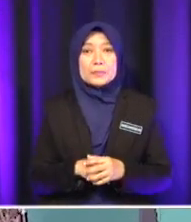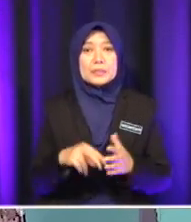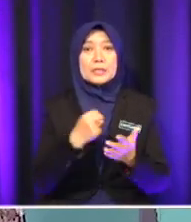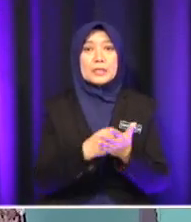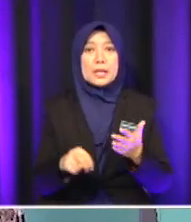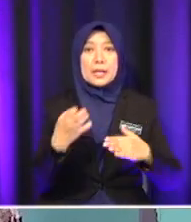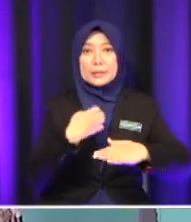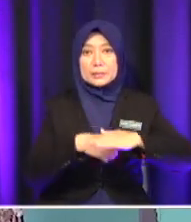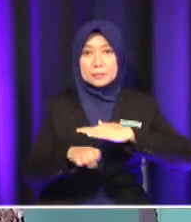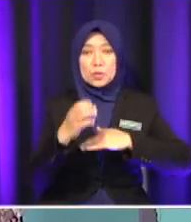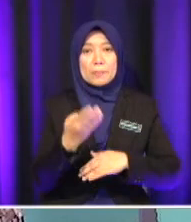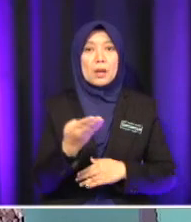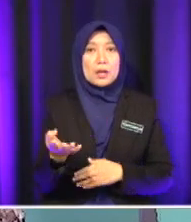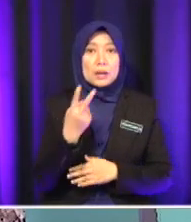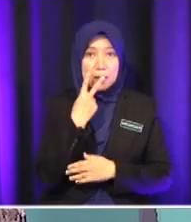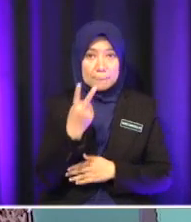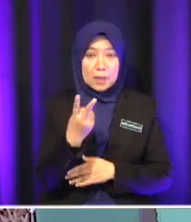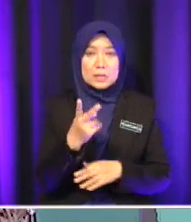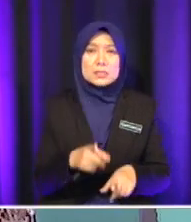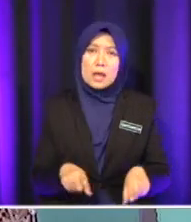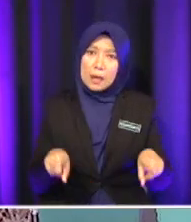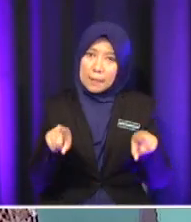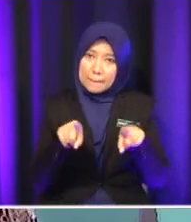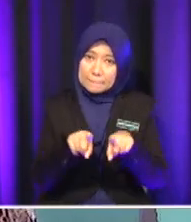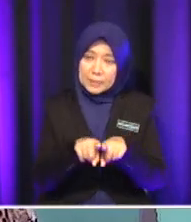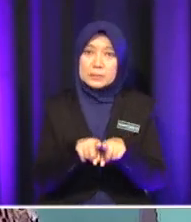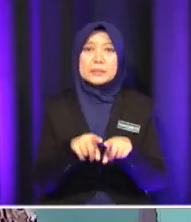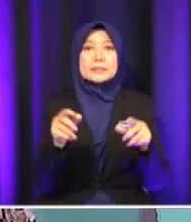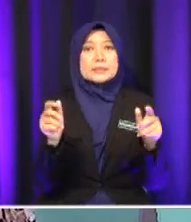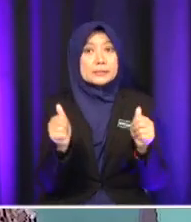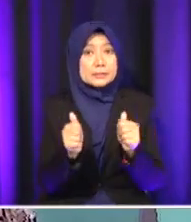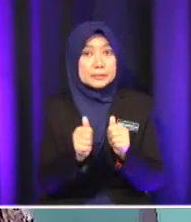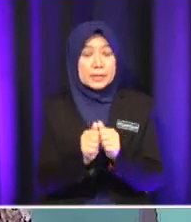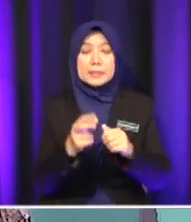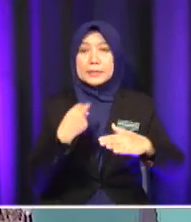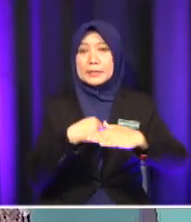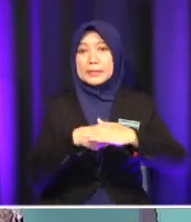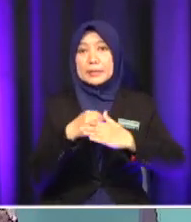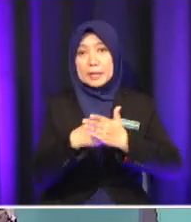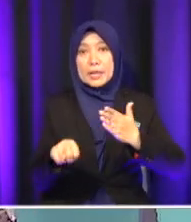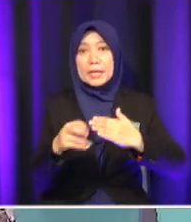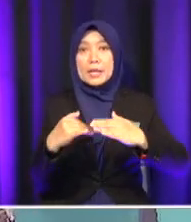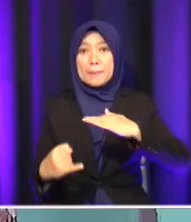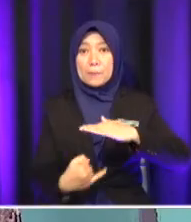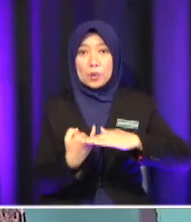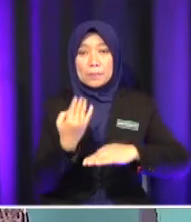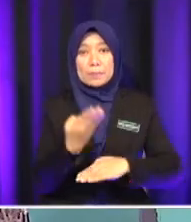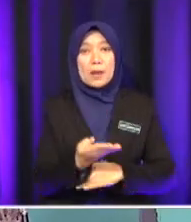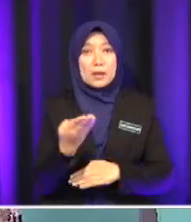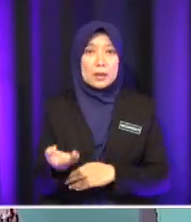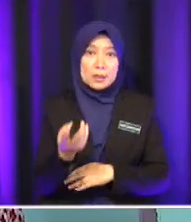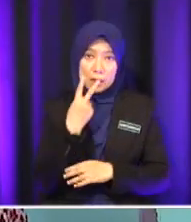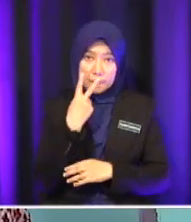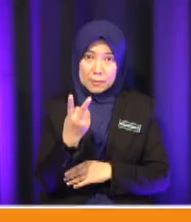esport barang nampak sama dengan nilai impor barang nampak ya kedua